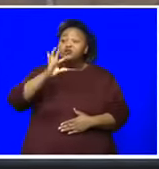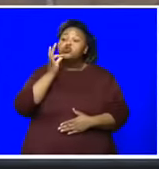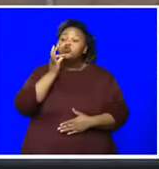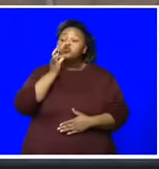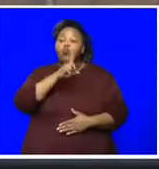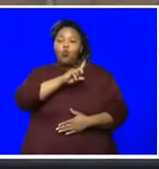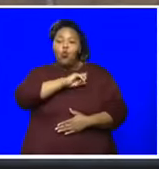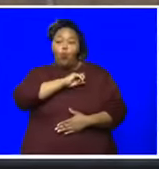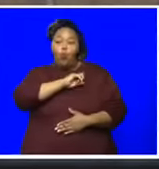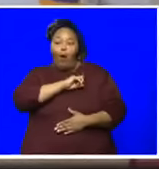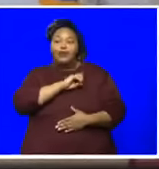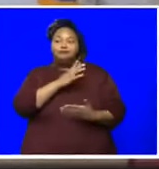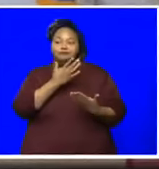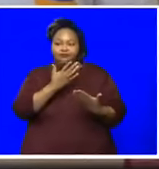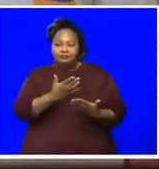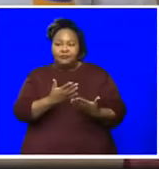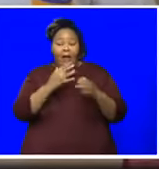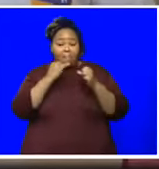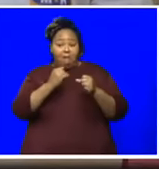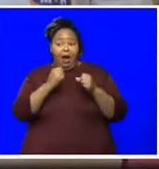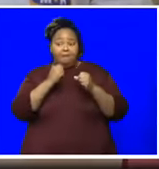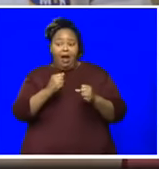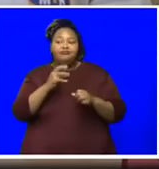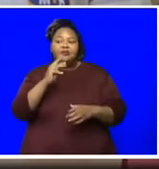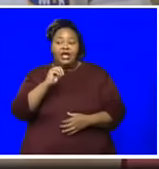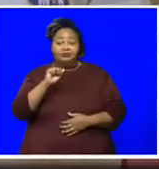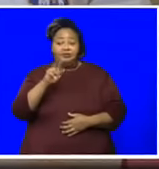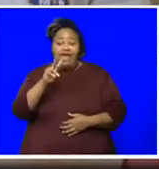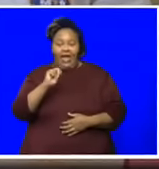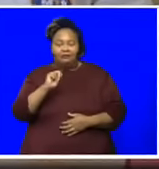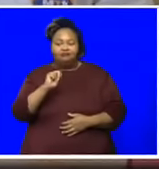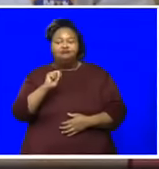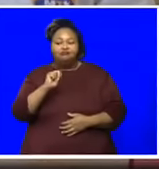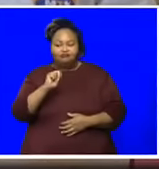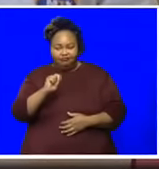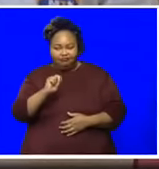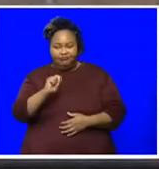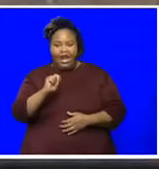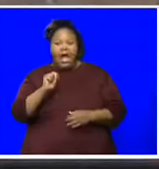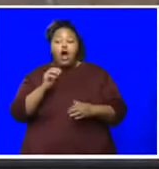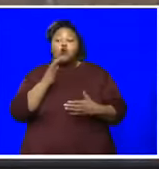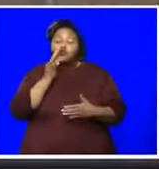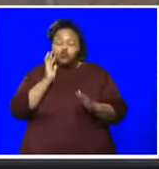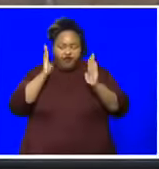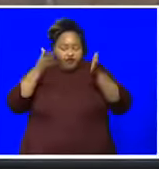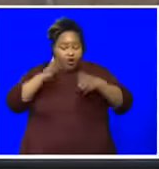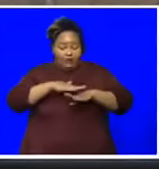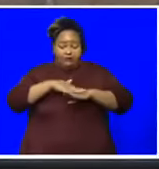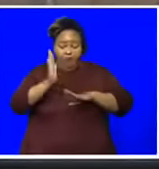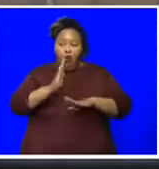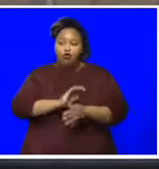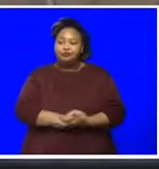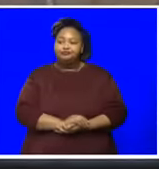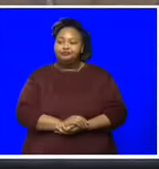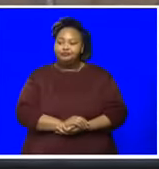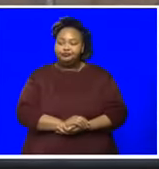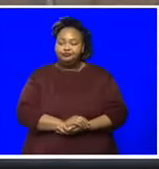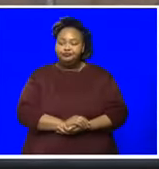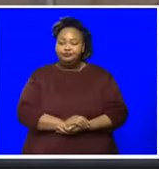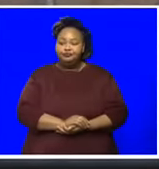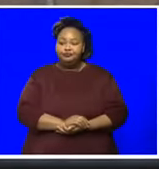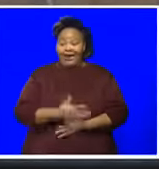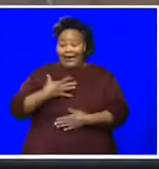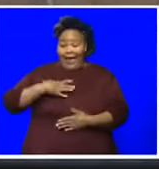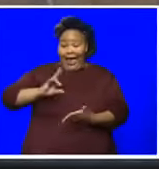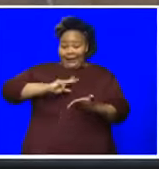MTN Foundation kakhulu ihleli la kubantfu labasha so kuku like sibukela ukuthi singathola letinye tinhlelo la khona khona